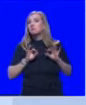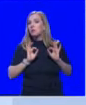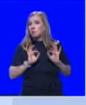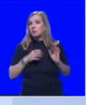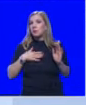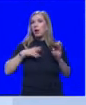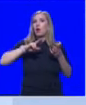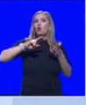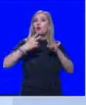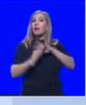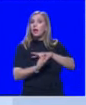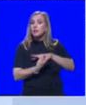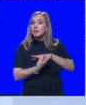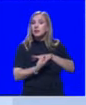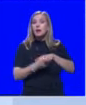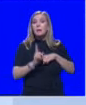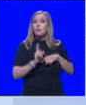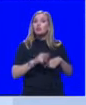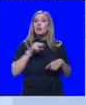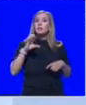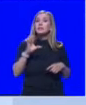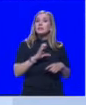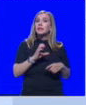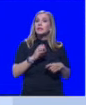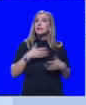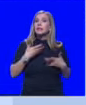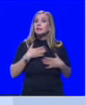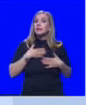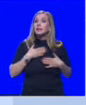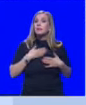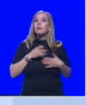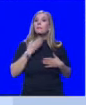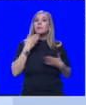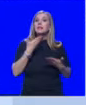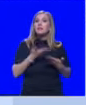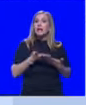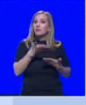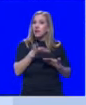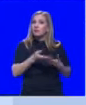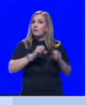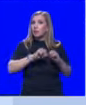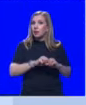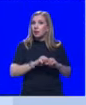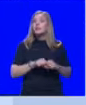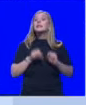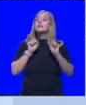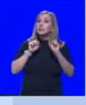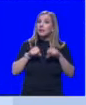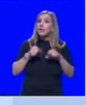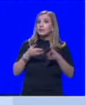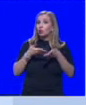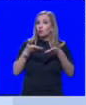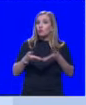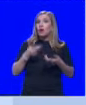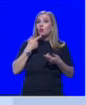например, която предстои, ДПС да претендира да има свои представители именно в кабинет? Да, именно за това говоря.